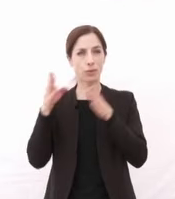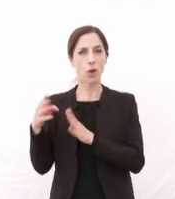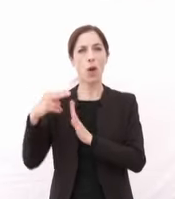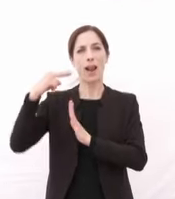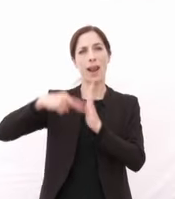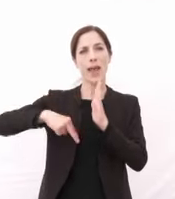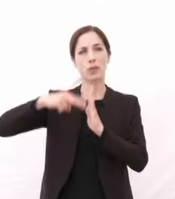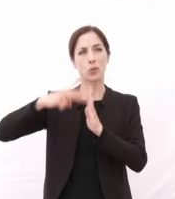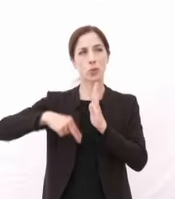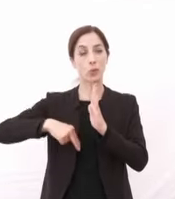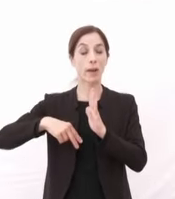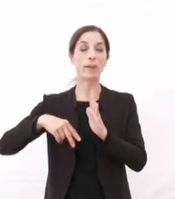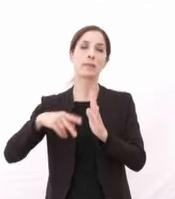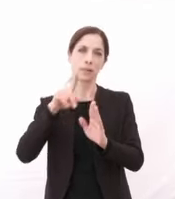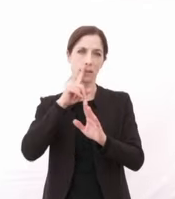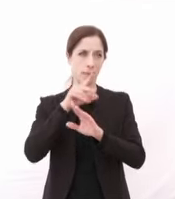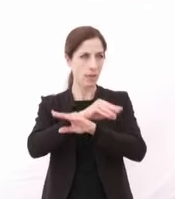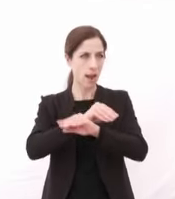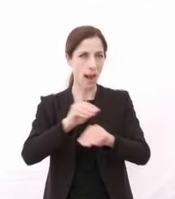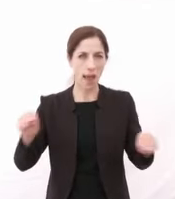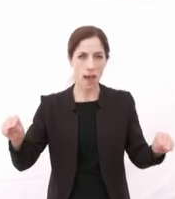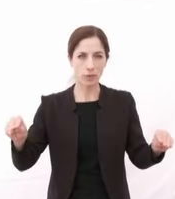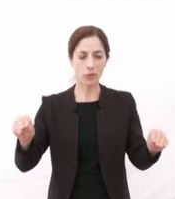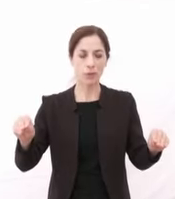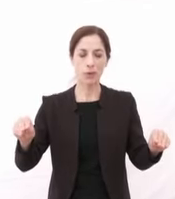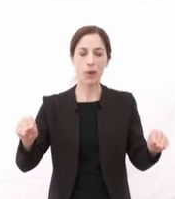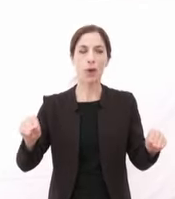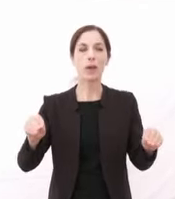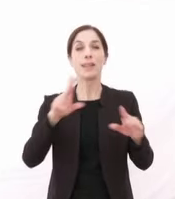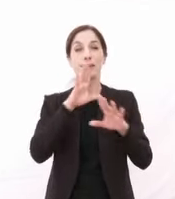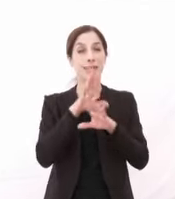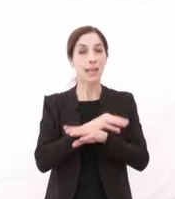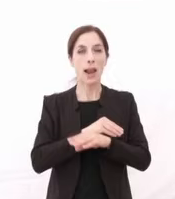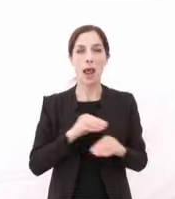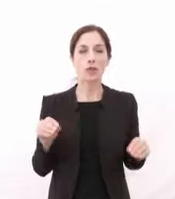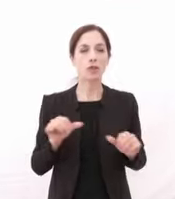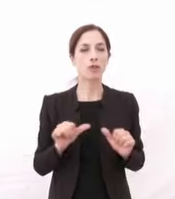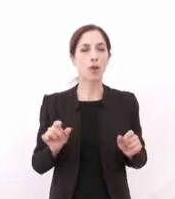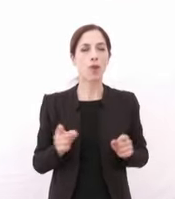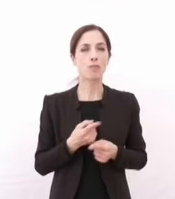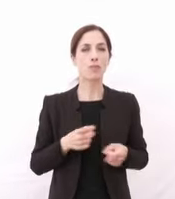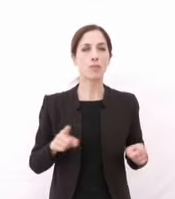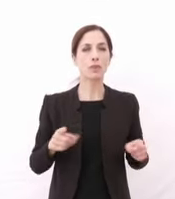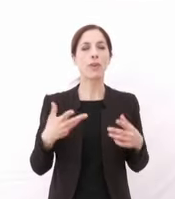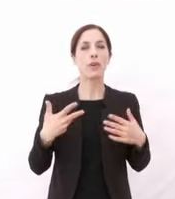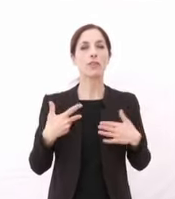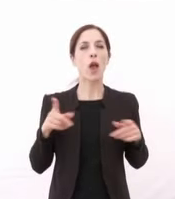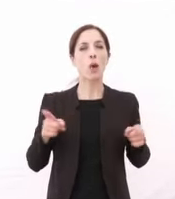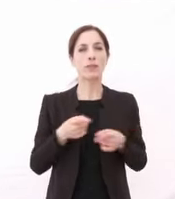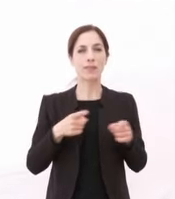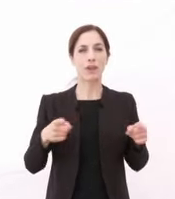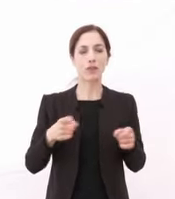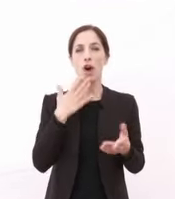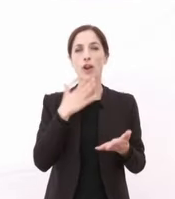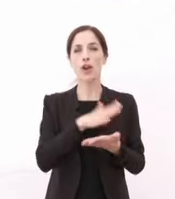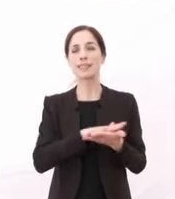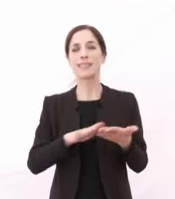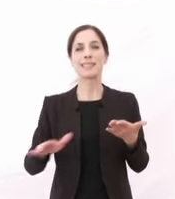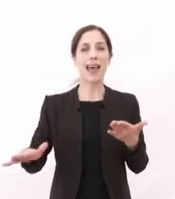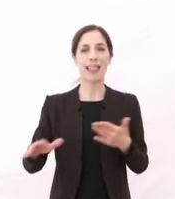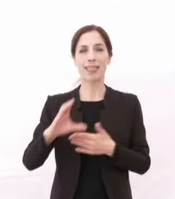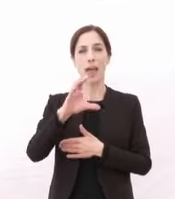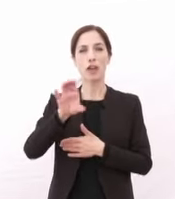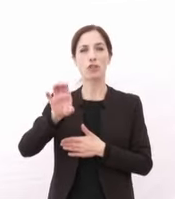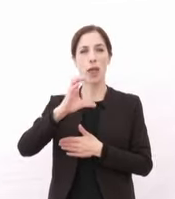lettura, al silenzio, un silenzio rotto dalla musica del Conservatorio Santa Cecilia, che è tra i partner di